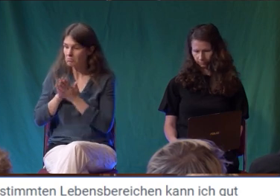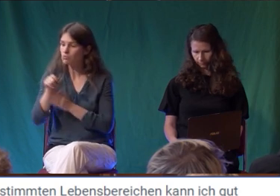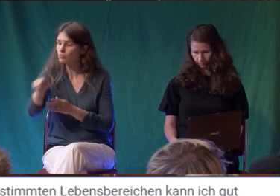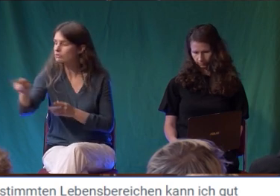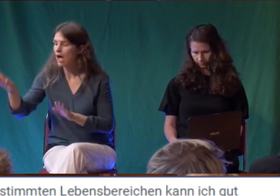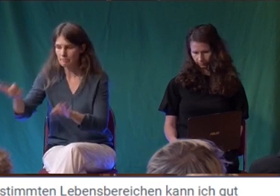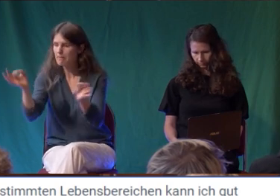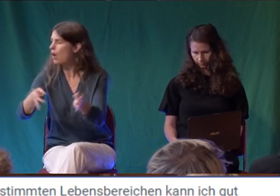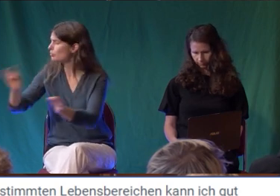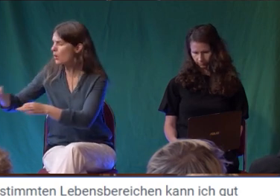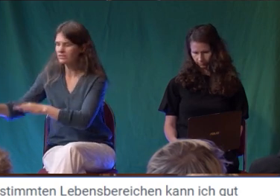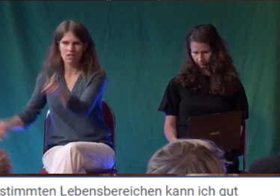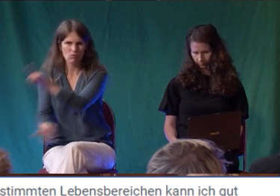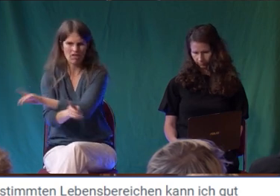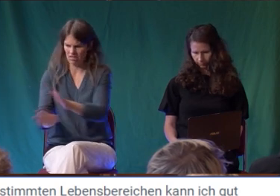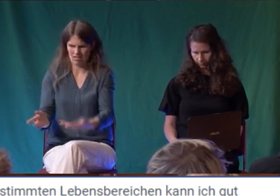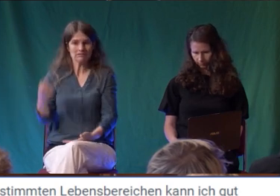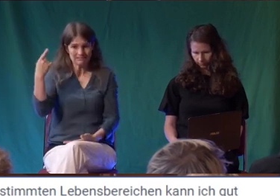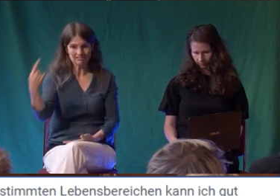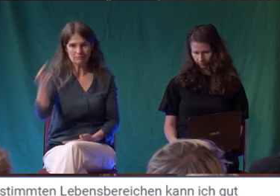und wo sie Unterstützung brauchen